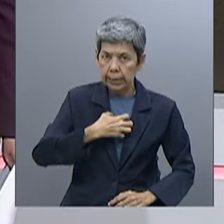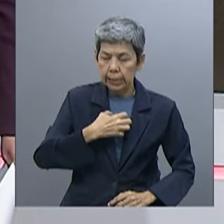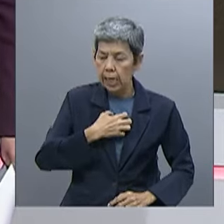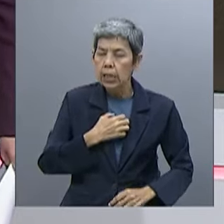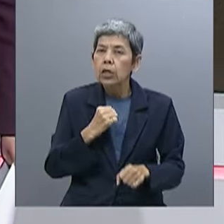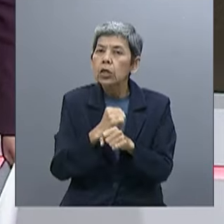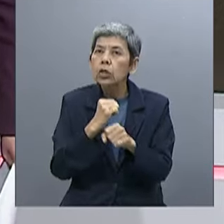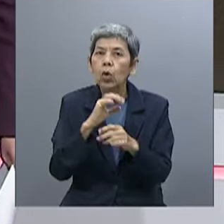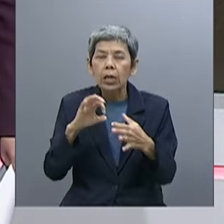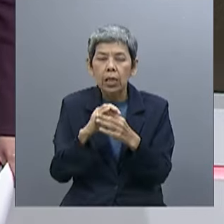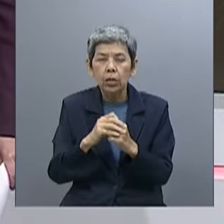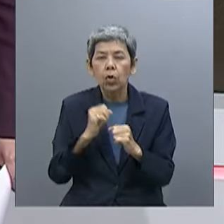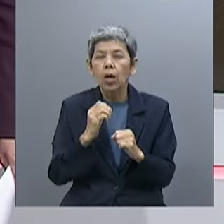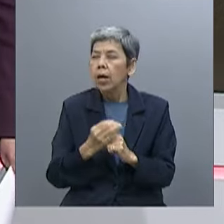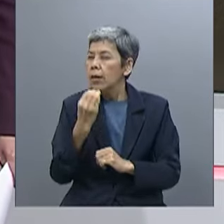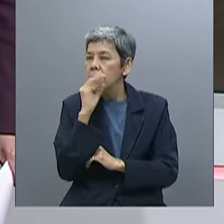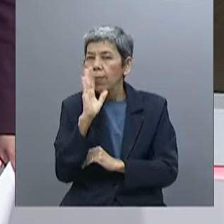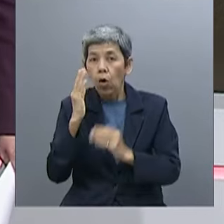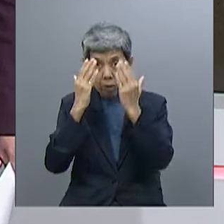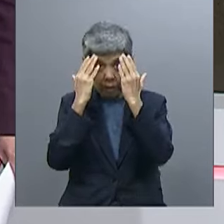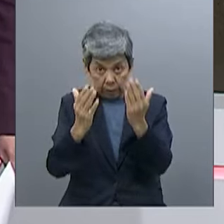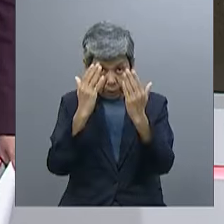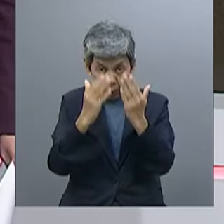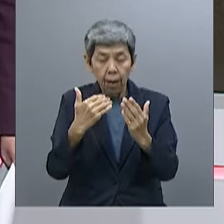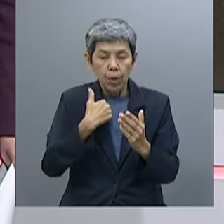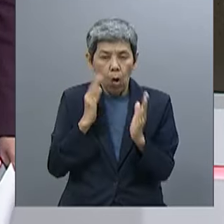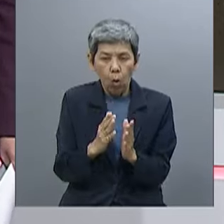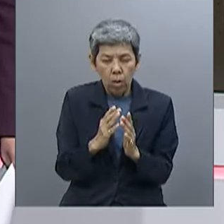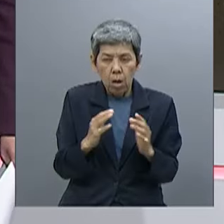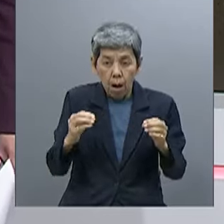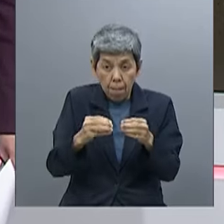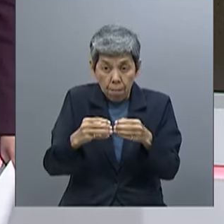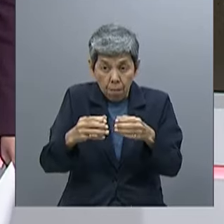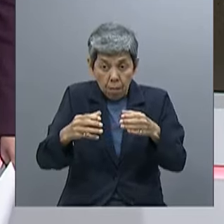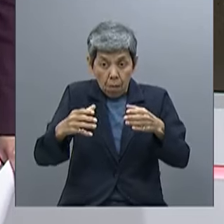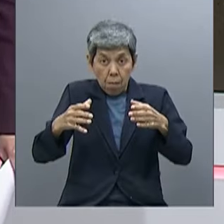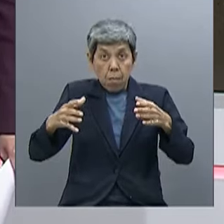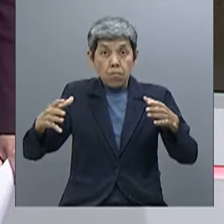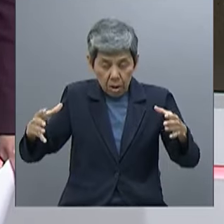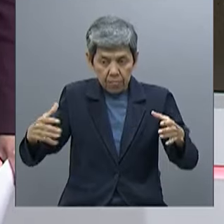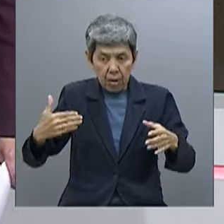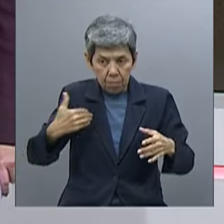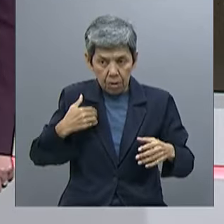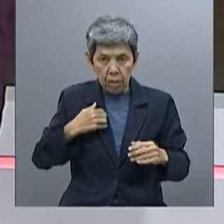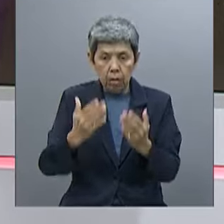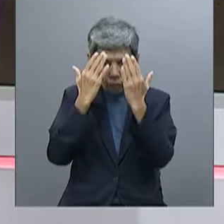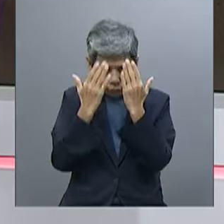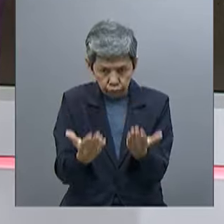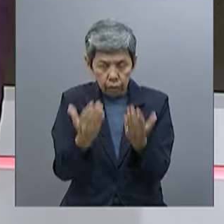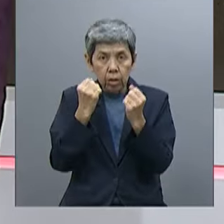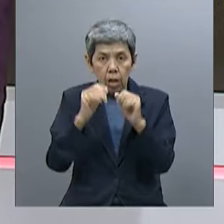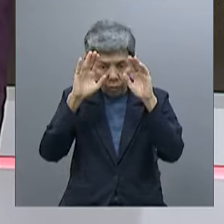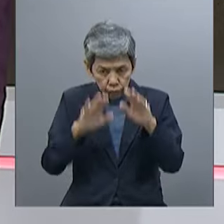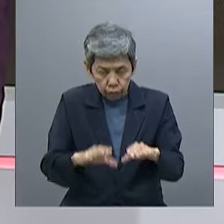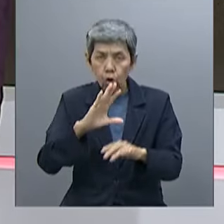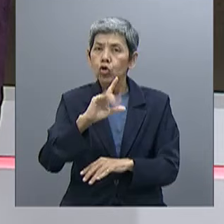ช่วงของการถือศีลอดและมีการระดมคนมามากขึ้นเพราะระบุว่ามีการละหมาดขอพรให้กับชรบ